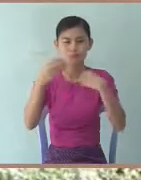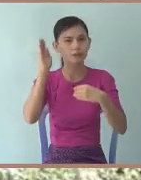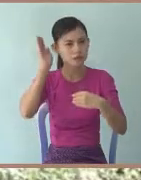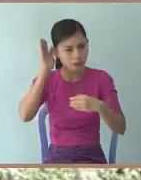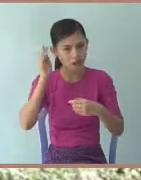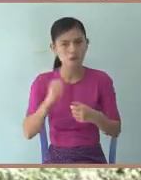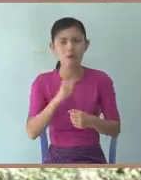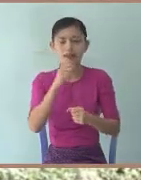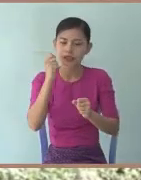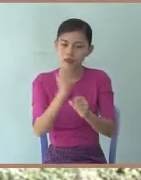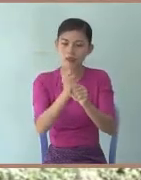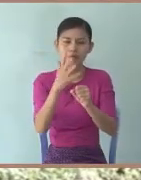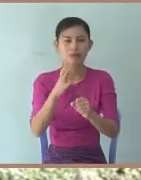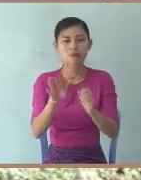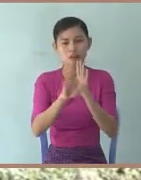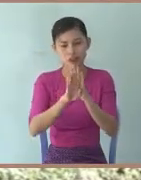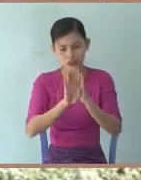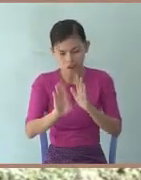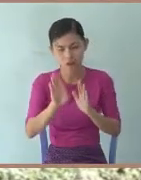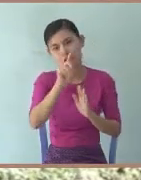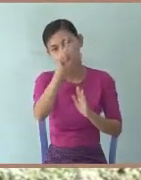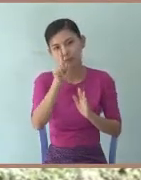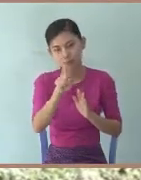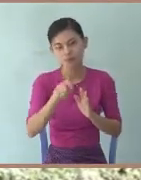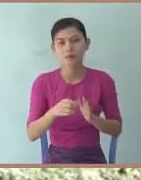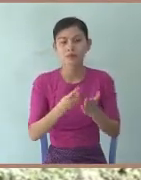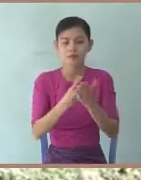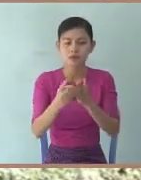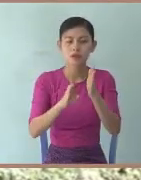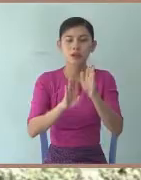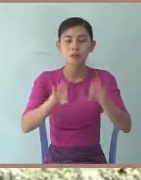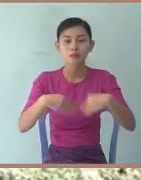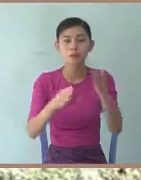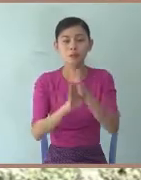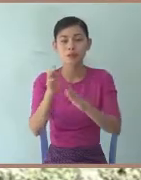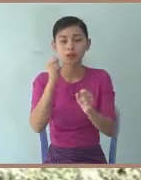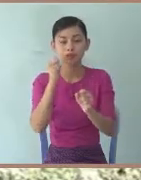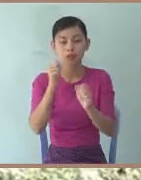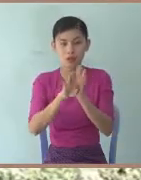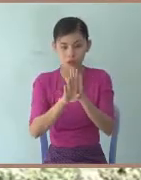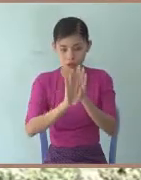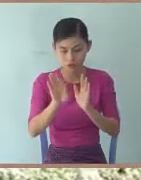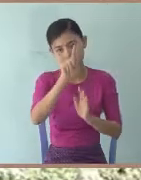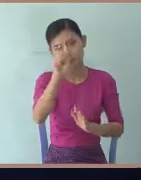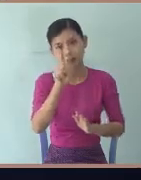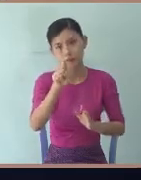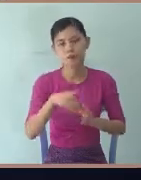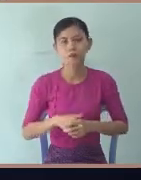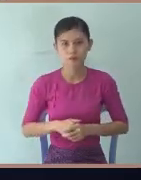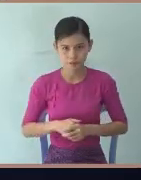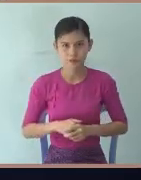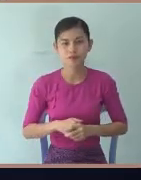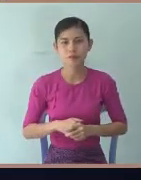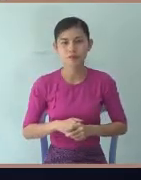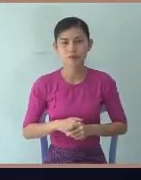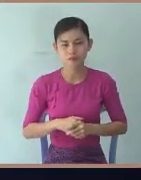လူကစီပညာရေးပညာရေးလက်မှုဖက်ဒရယ်ပညာရေးတွေကိုဘယ်လိုလုပ်မှာလဲဆိုတော့ဒီပညာရေးကဏ္ဍနဲ့ဆိုင်တဲ့မျိုးကိုမိချင်ပါတယ ်ဟုတ်ကဲ့ပါ